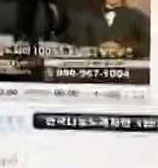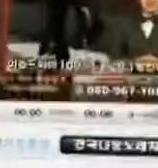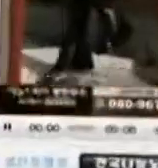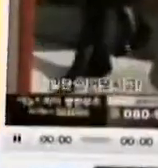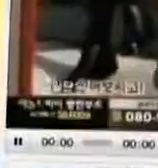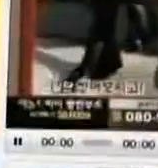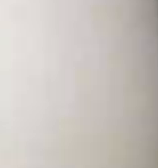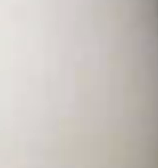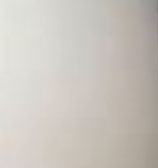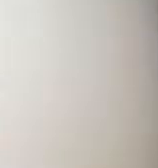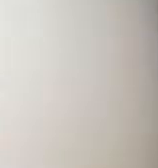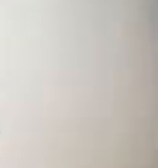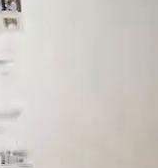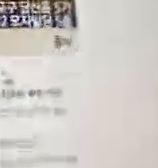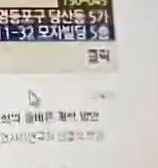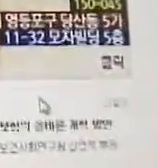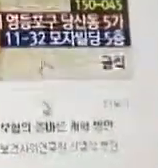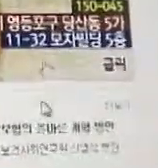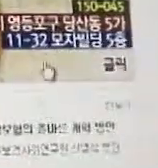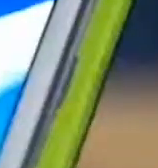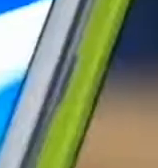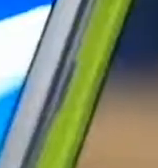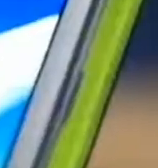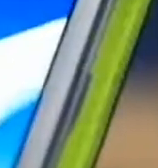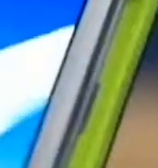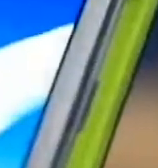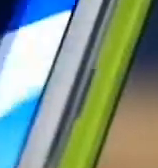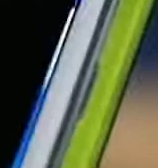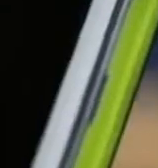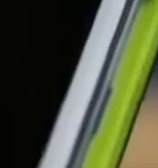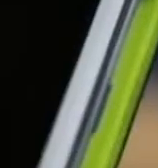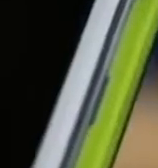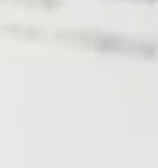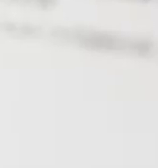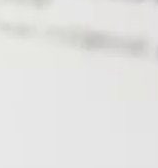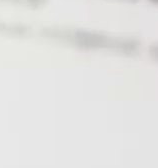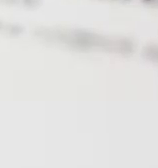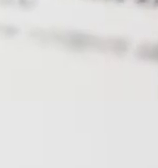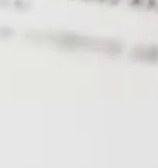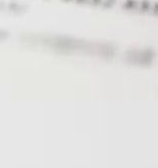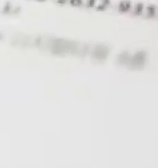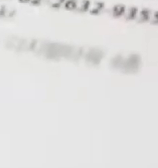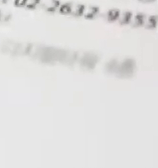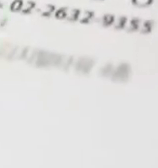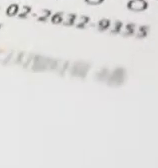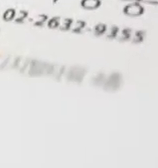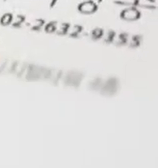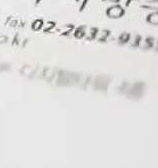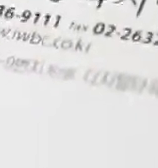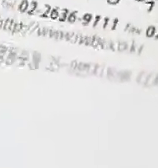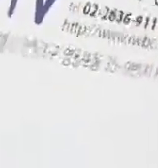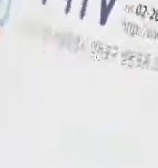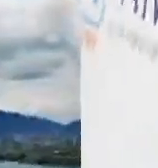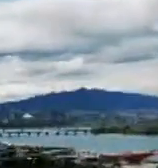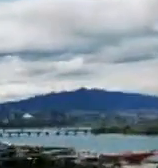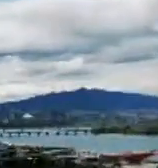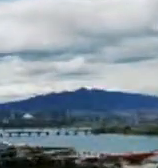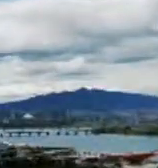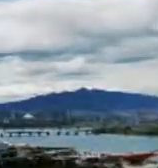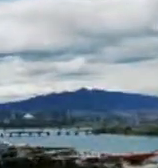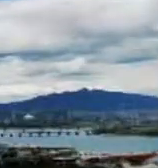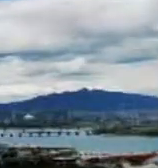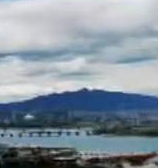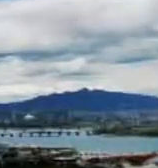있습니다. 복지TV, 웰페어 뉴스 홈페이지 또는 복지TV 어플리케이션과 우편으로 참여할 수